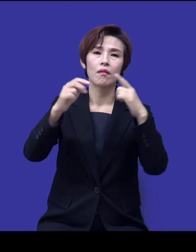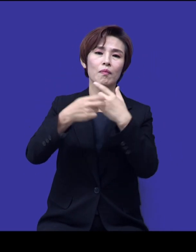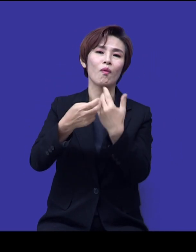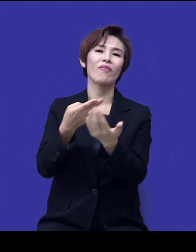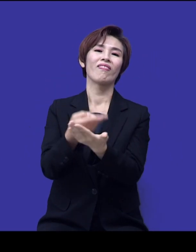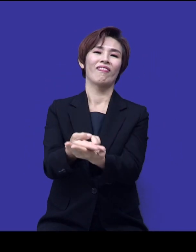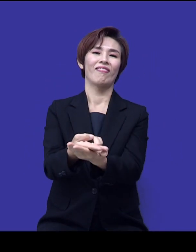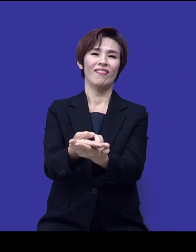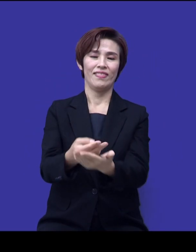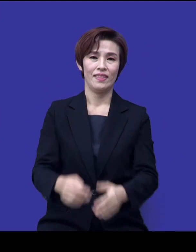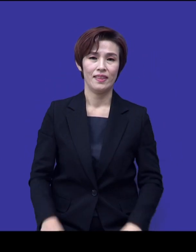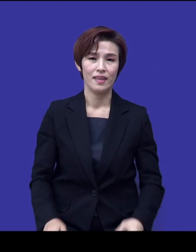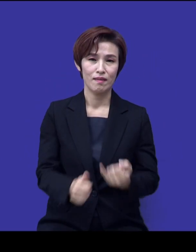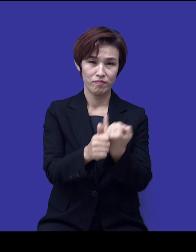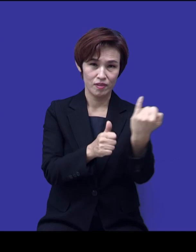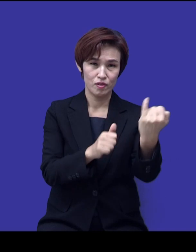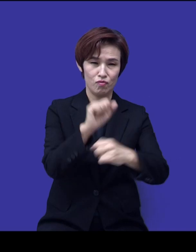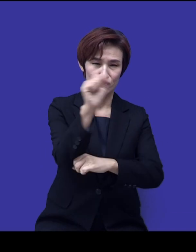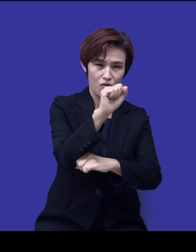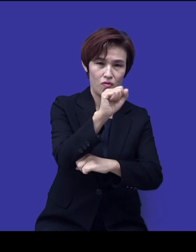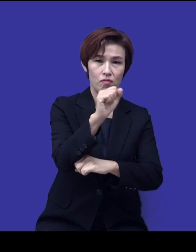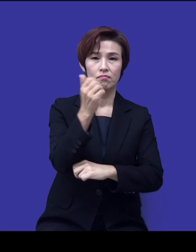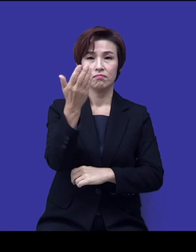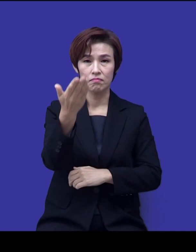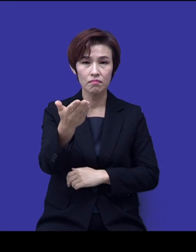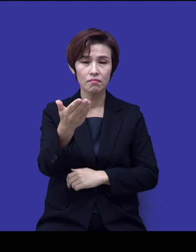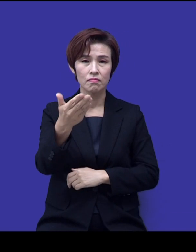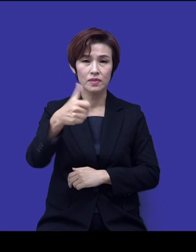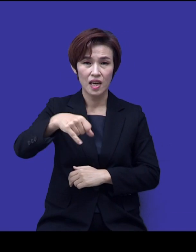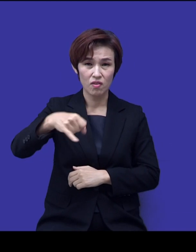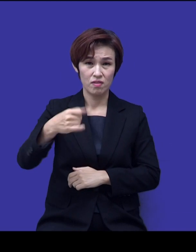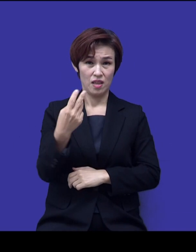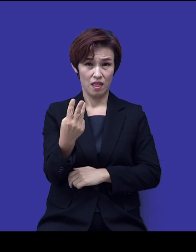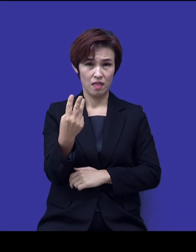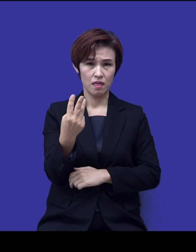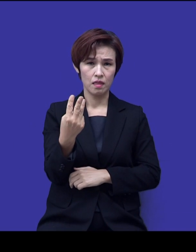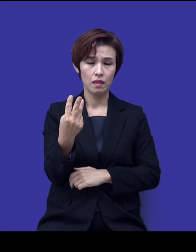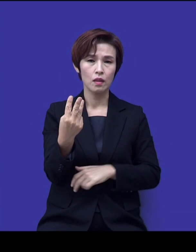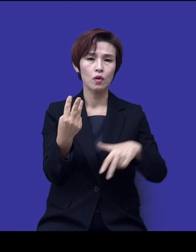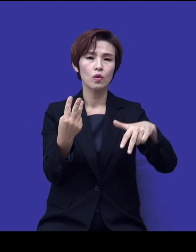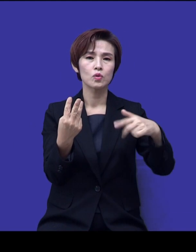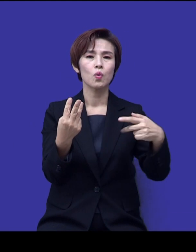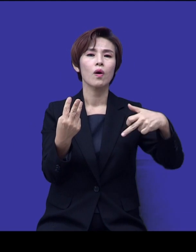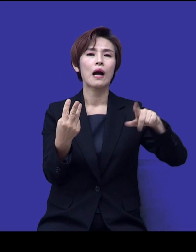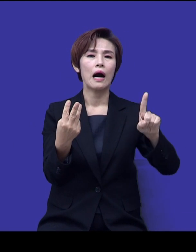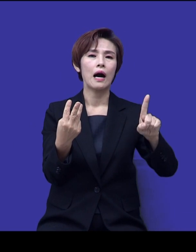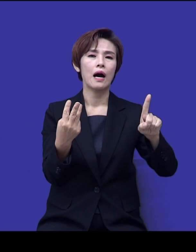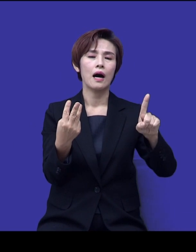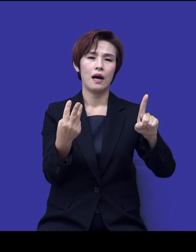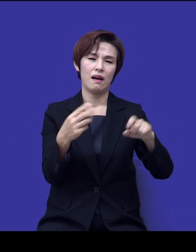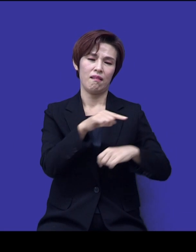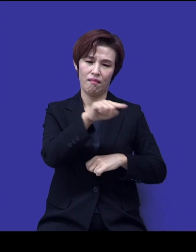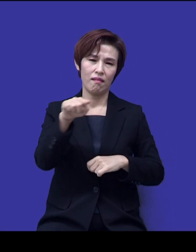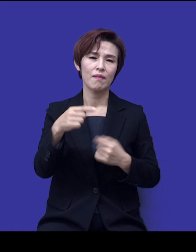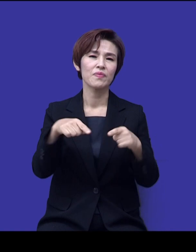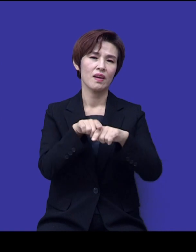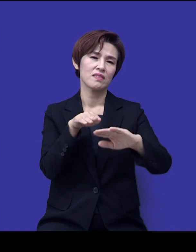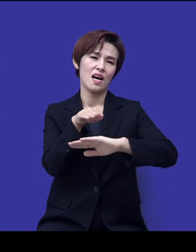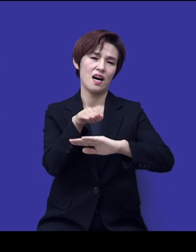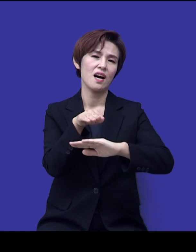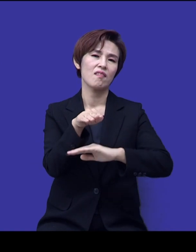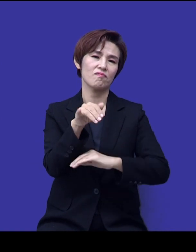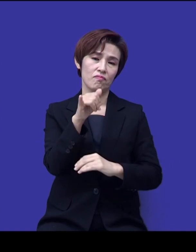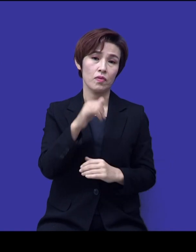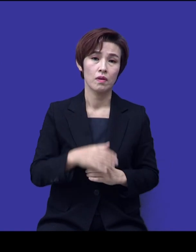지금 사모님 운전하시고 감독님 계셨고 아이들 셋 또 누구 있었어요? 조카. 조카까지 있었어요. 그럼